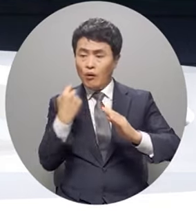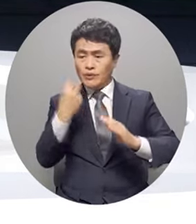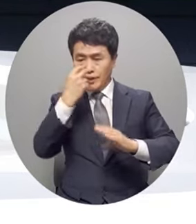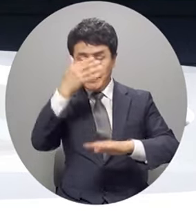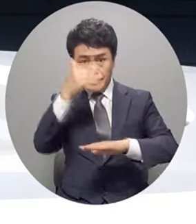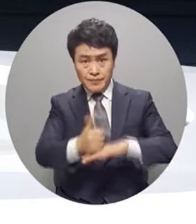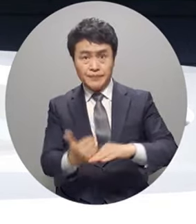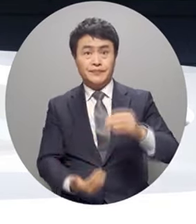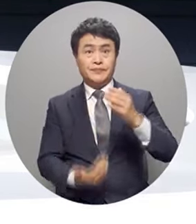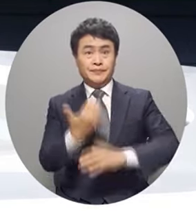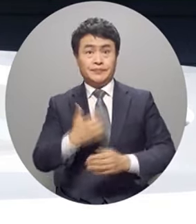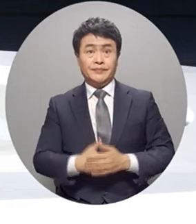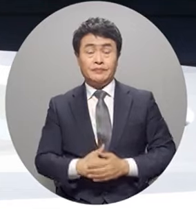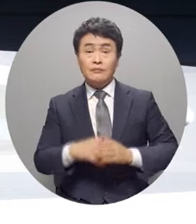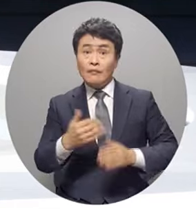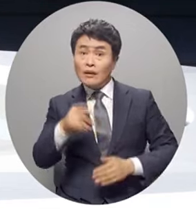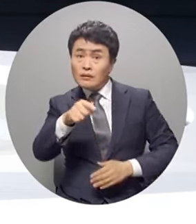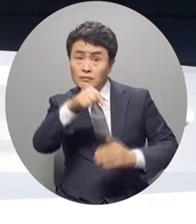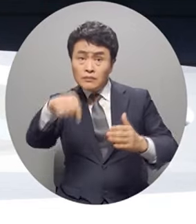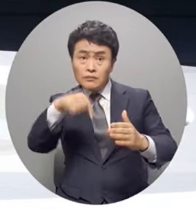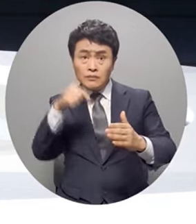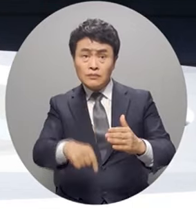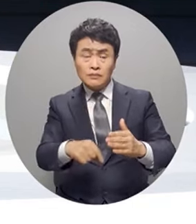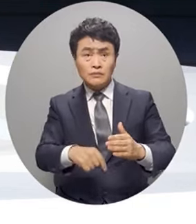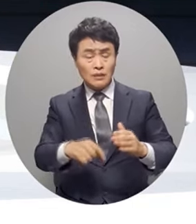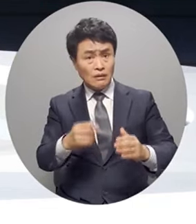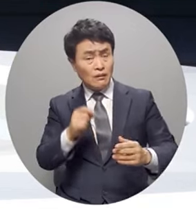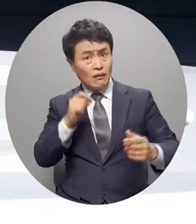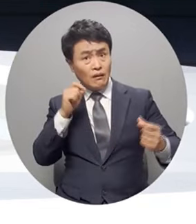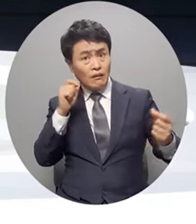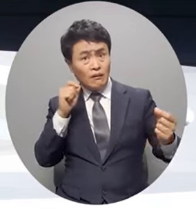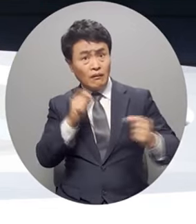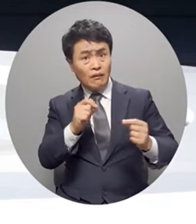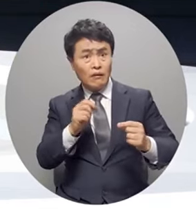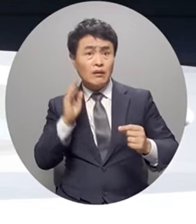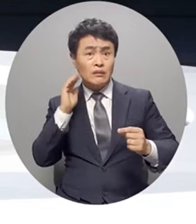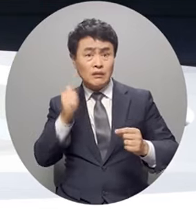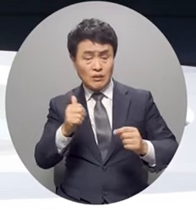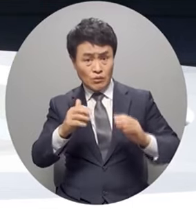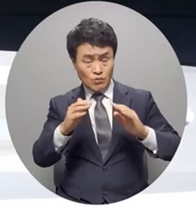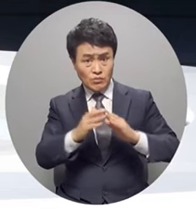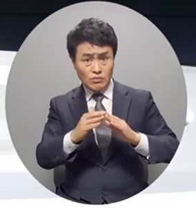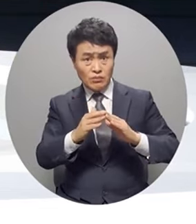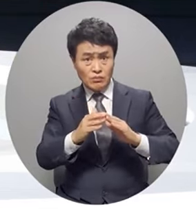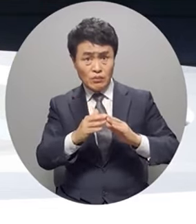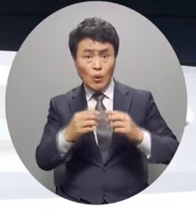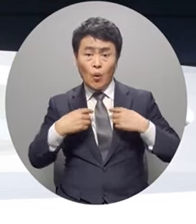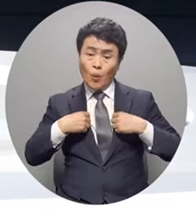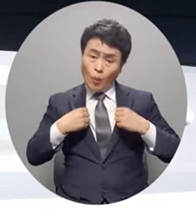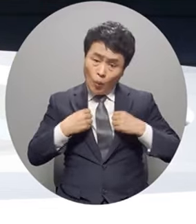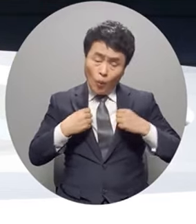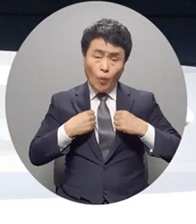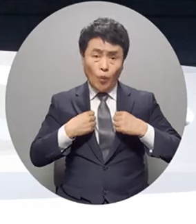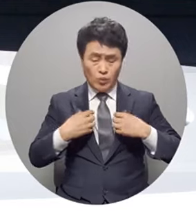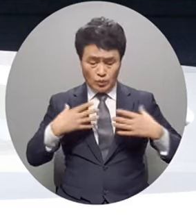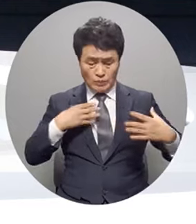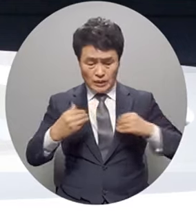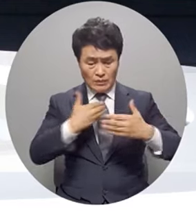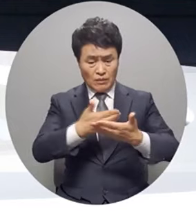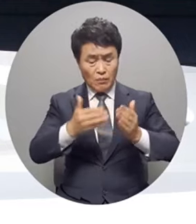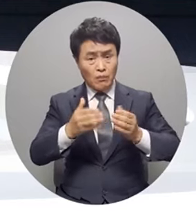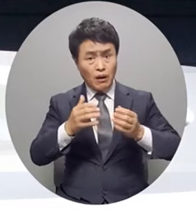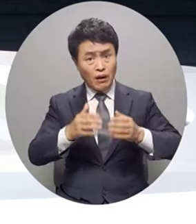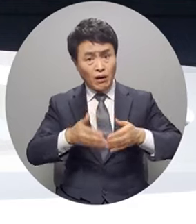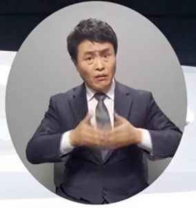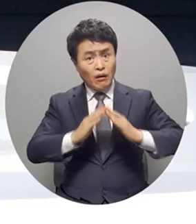결과에서 드러났죠. 그런데 그중에서도 최근 제기된 대통령 관저의 드레스룸, 사우나 증축 의혹 관련해선